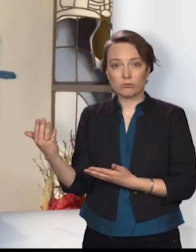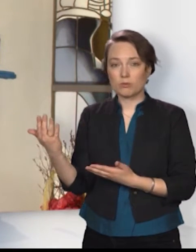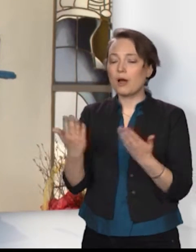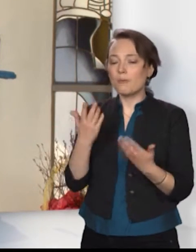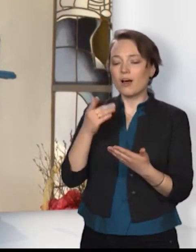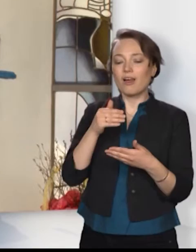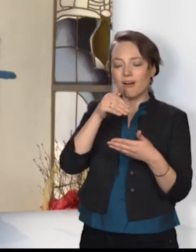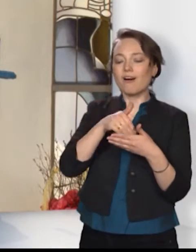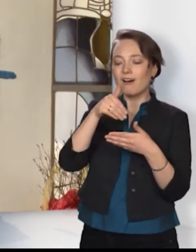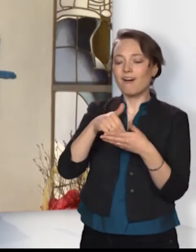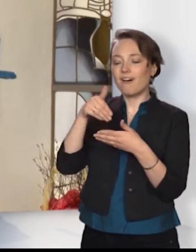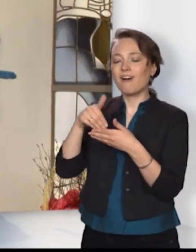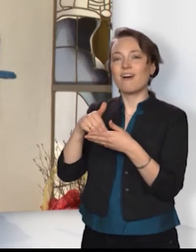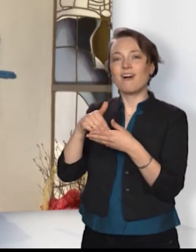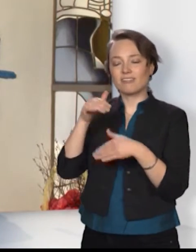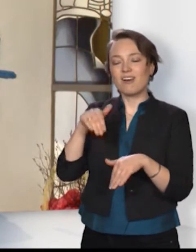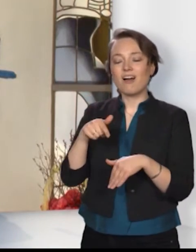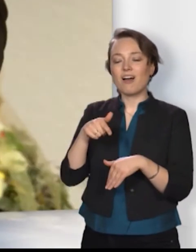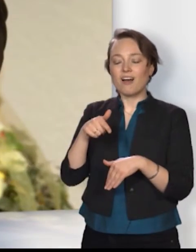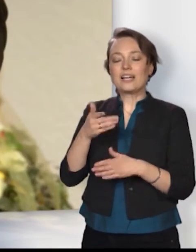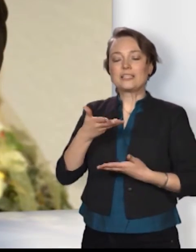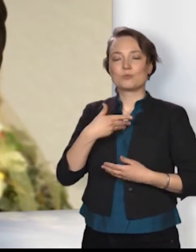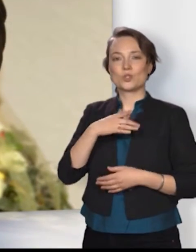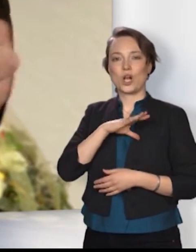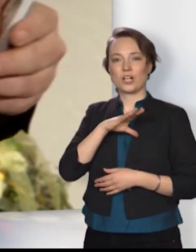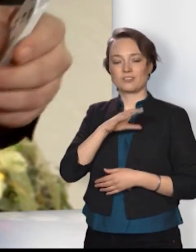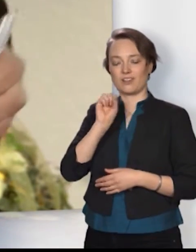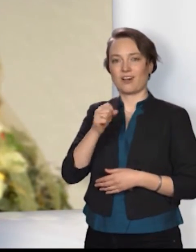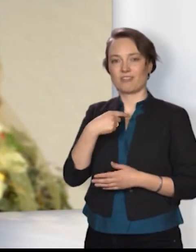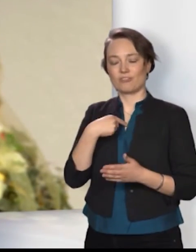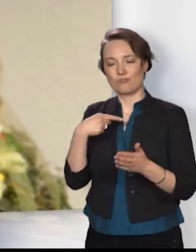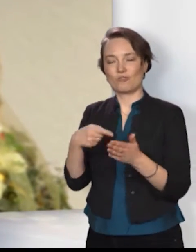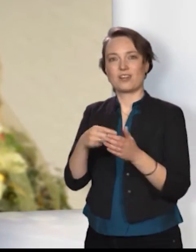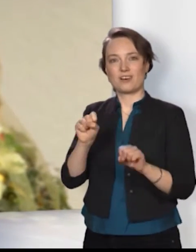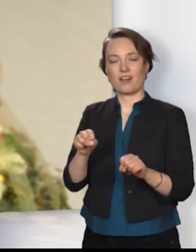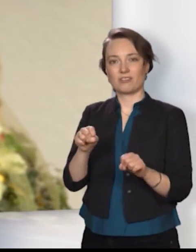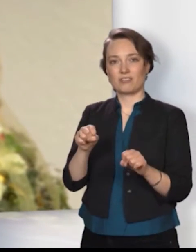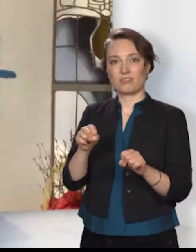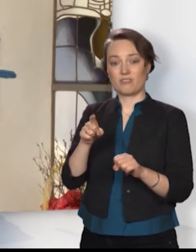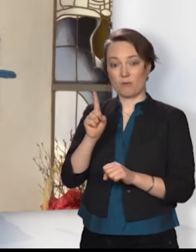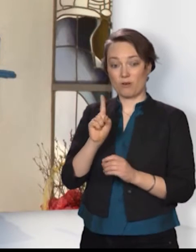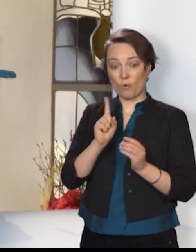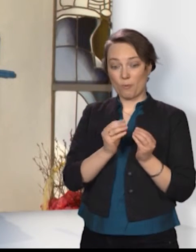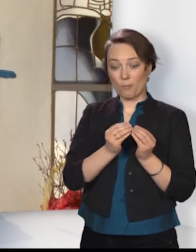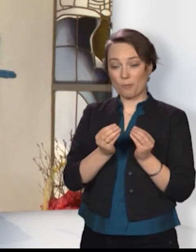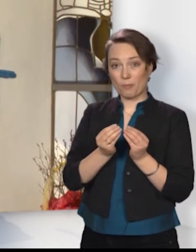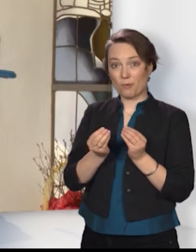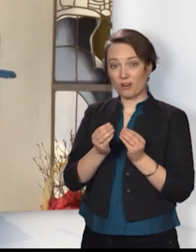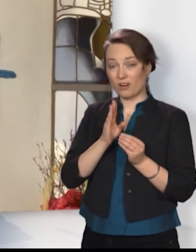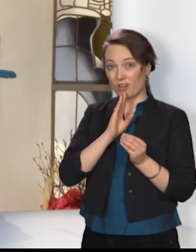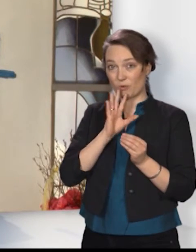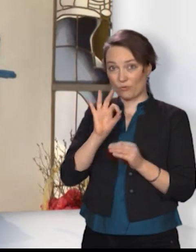mit dem man dann vielleicht eine Chance hat, einen Stich machen kann. Ob das alles zum Gewinnen reicht,